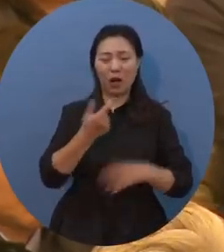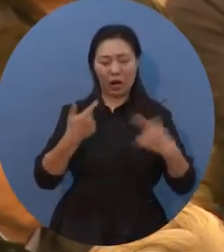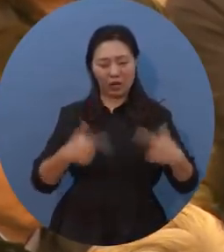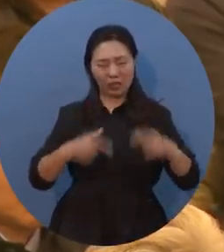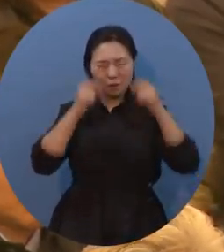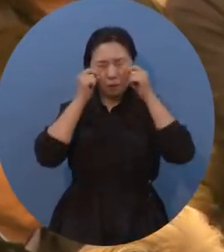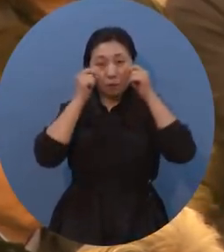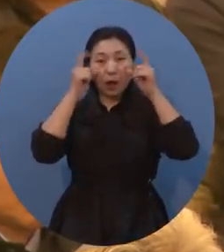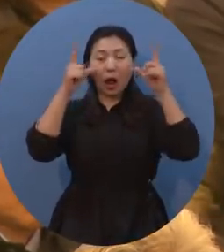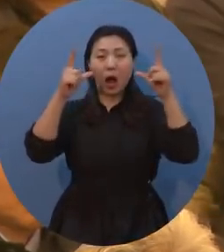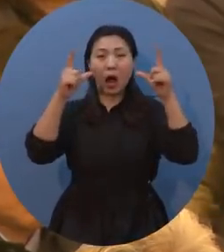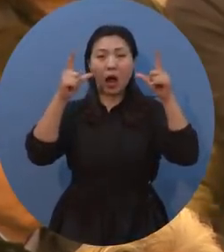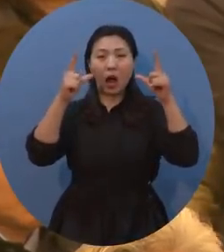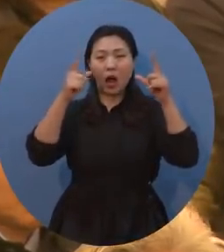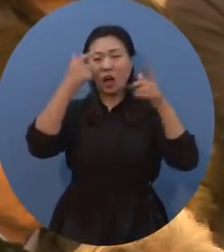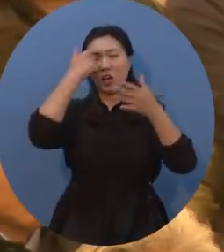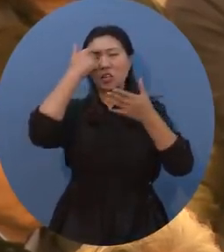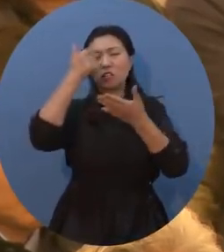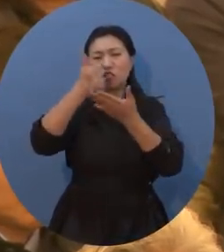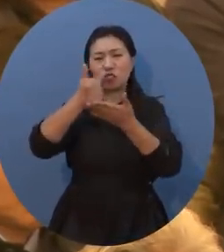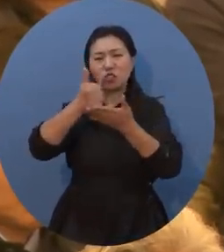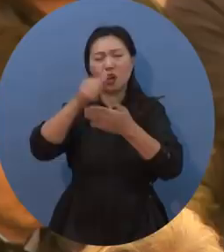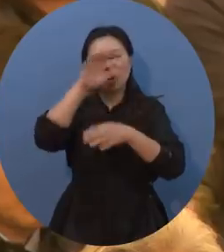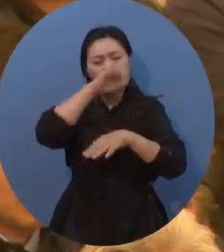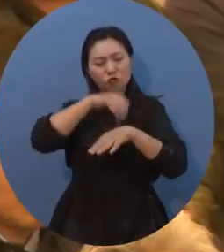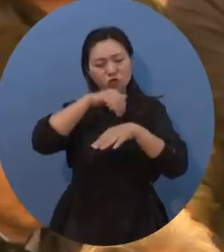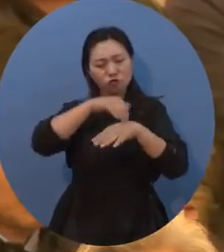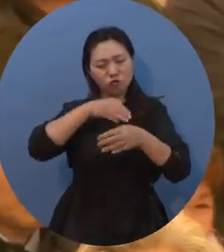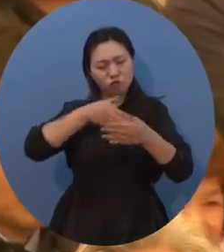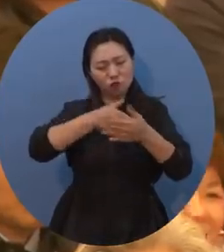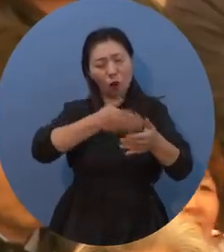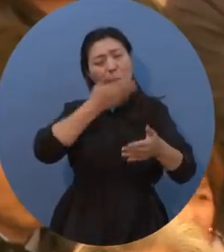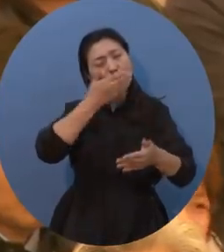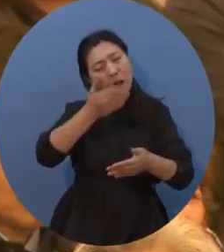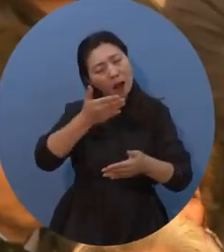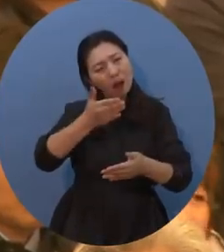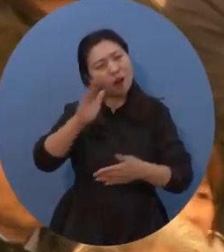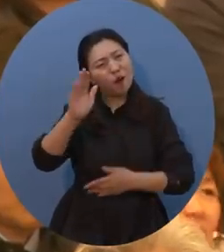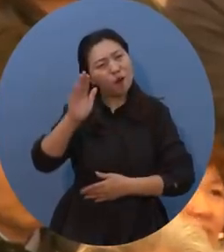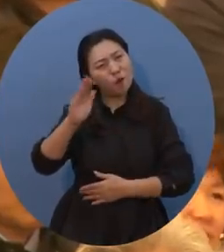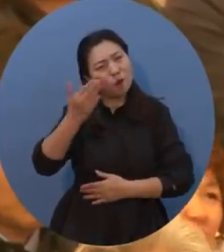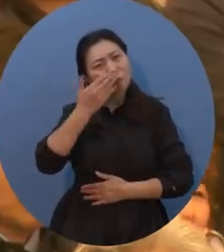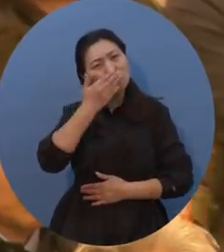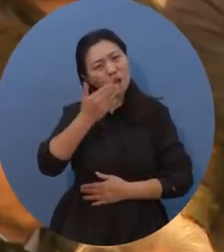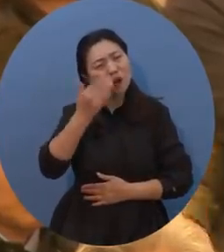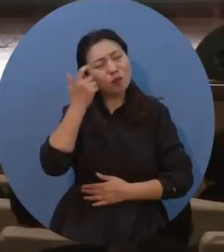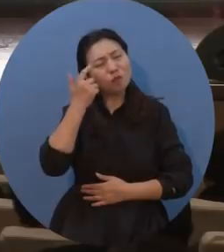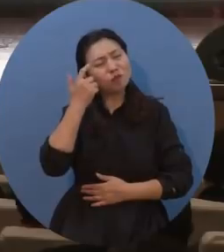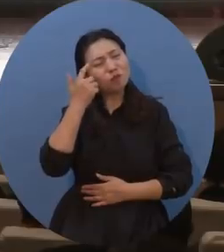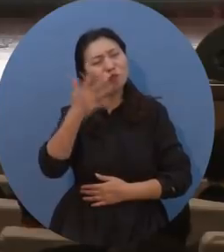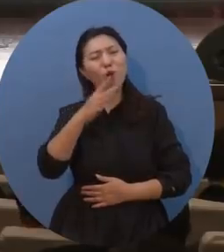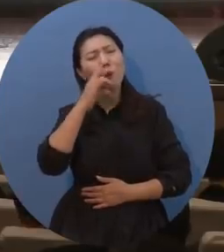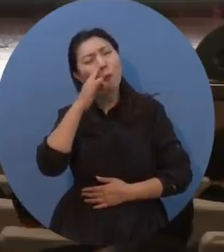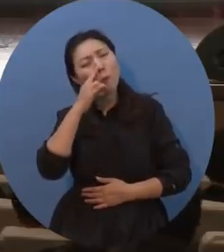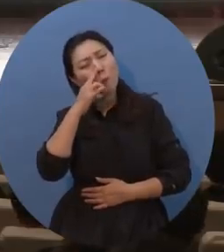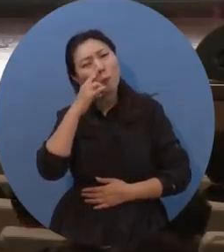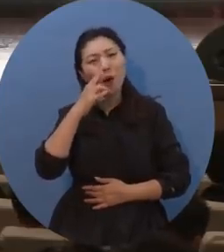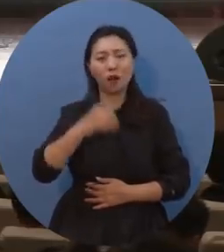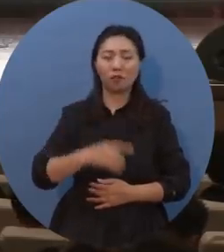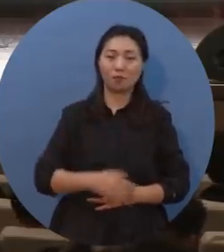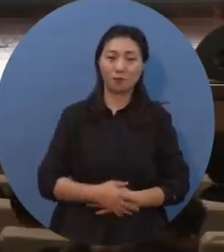늘 깨어있는 출가자 수행자가 되는지 너무 궁금합니다.